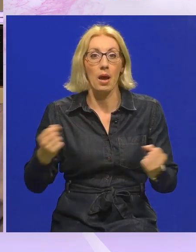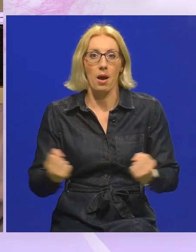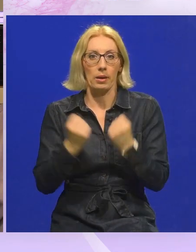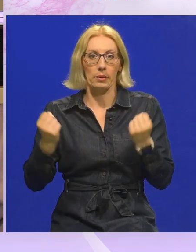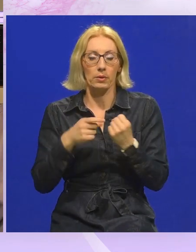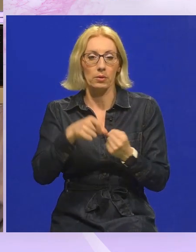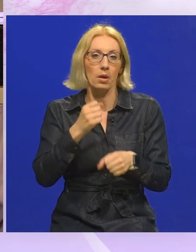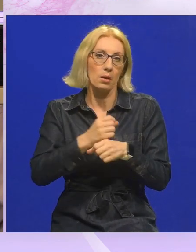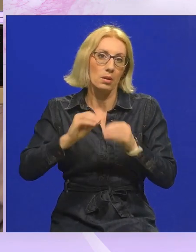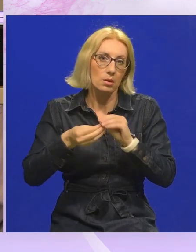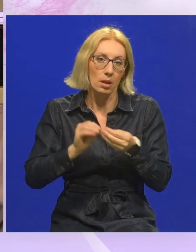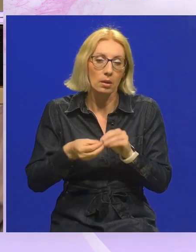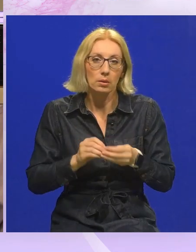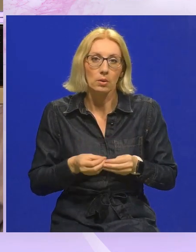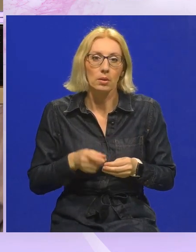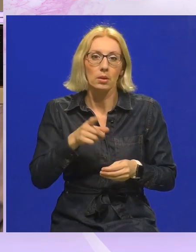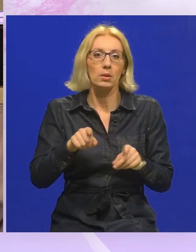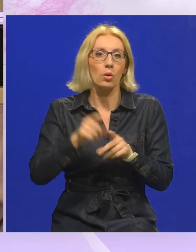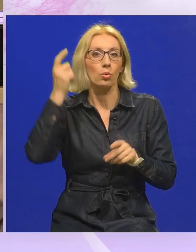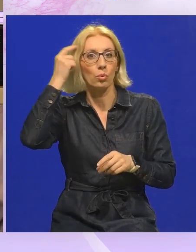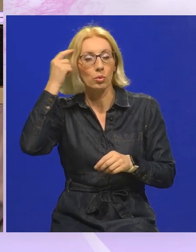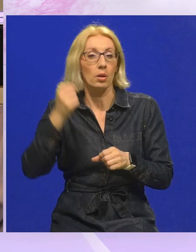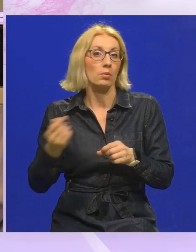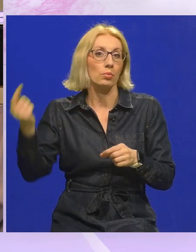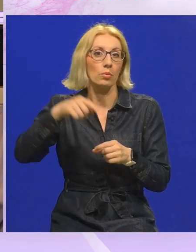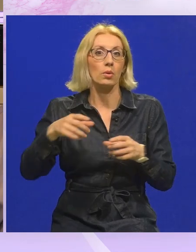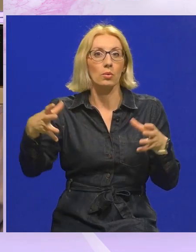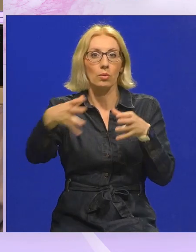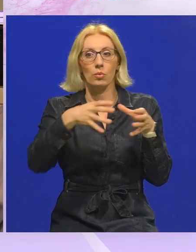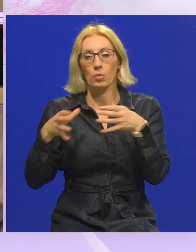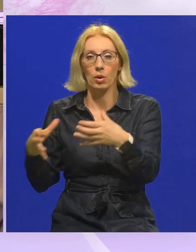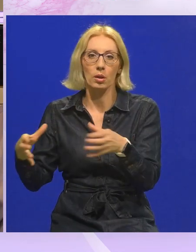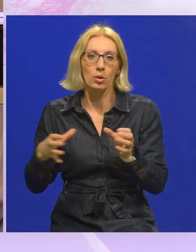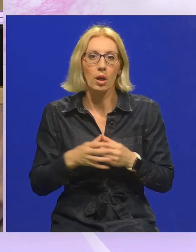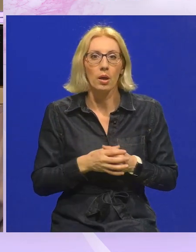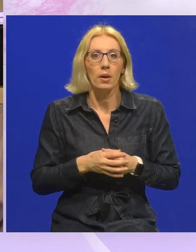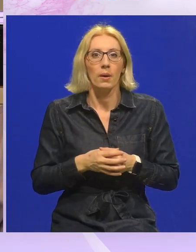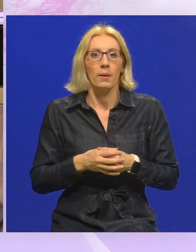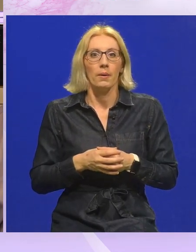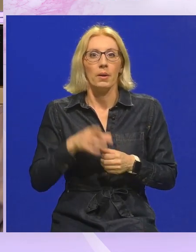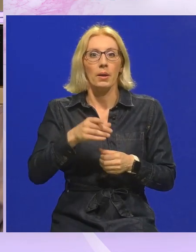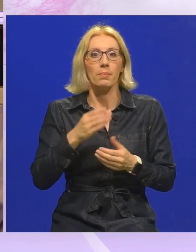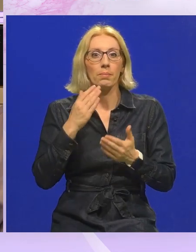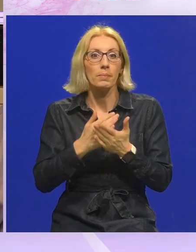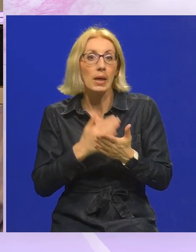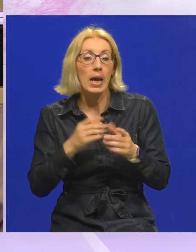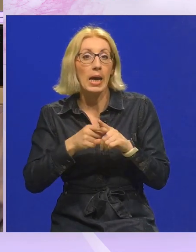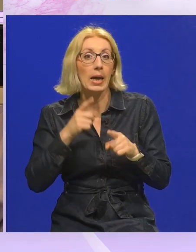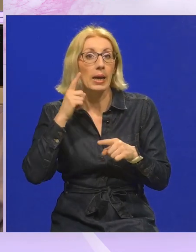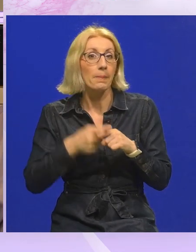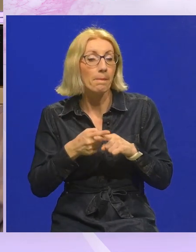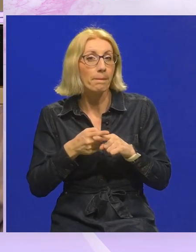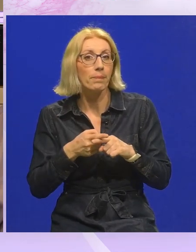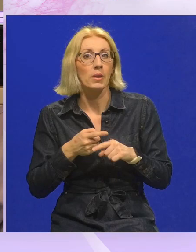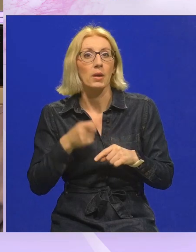konkretno dakle u radionice i kulturne događaje koji se organiziraju u njihovim sredinama. Rezultati koje smo dobili dakle u tom